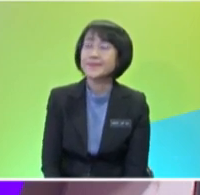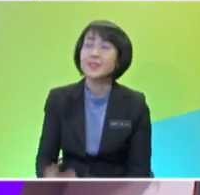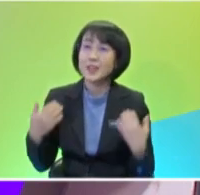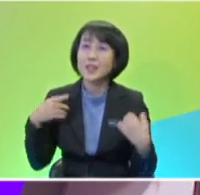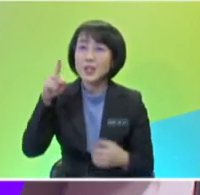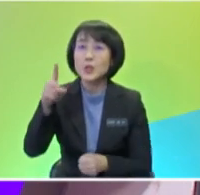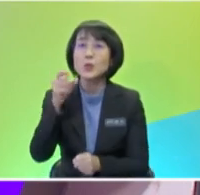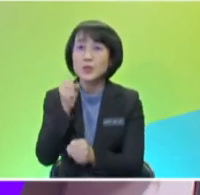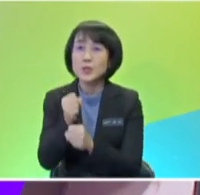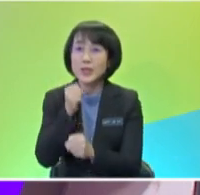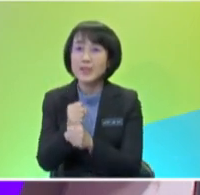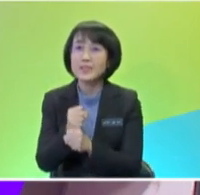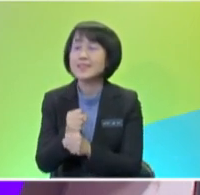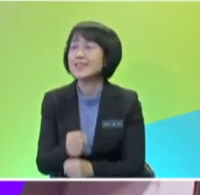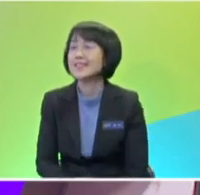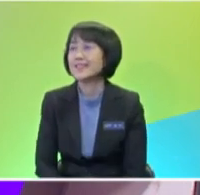dua tugas tersebut